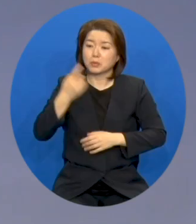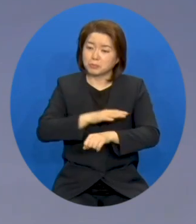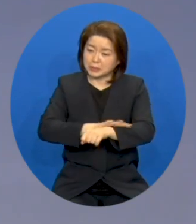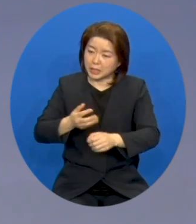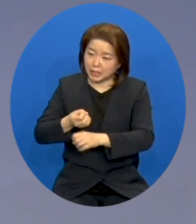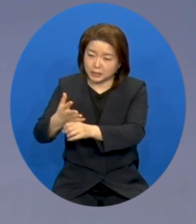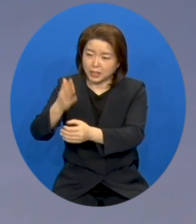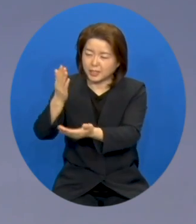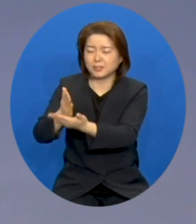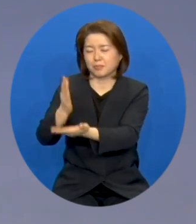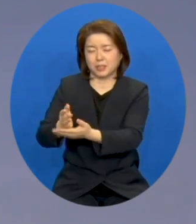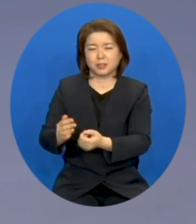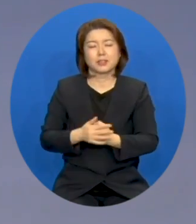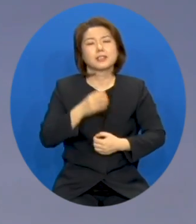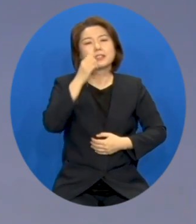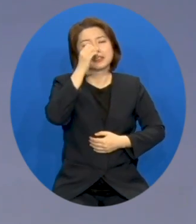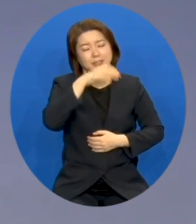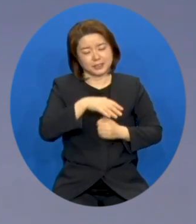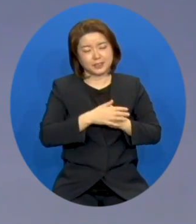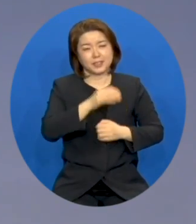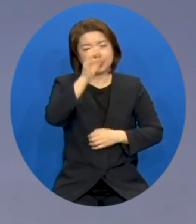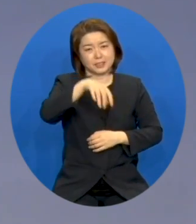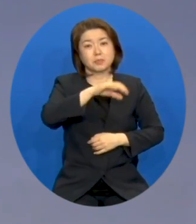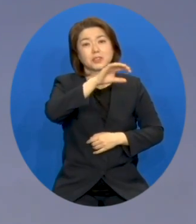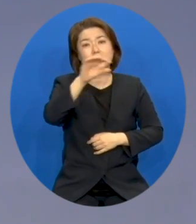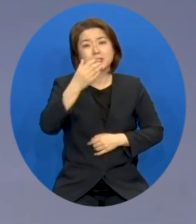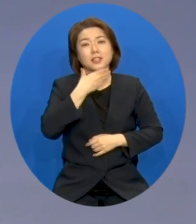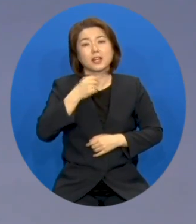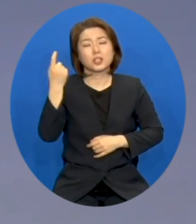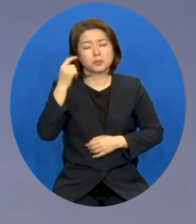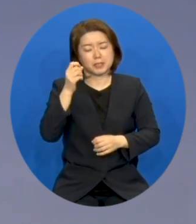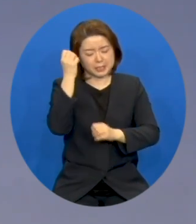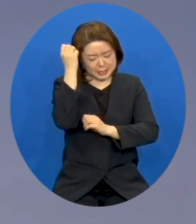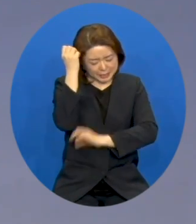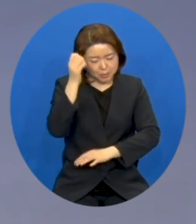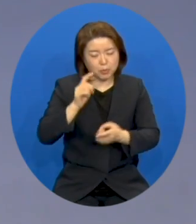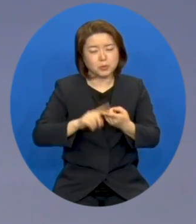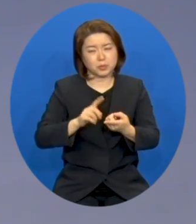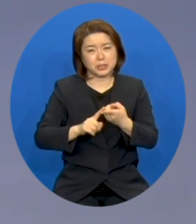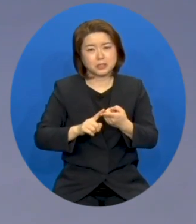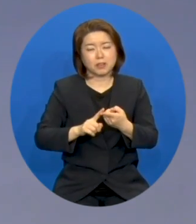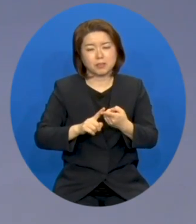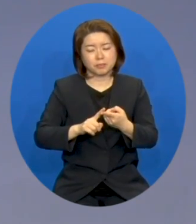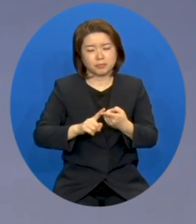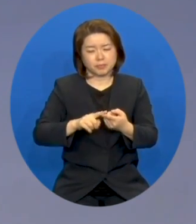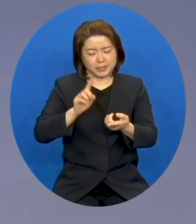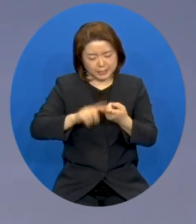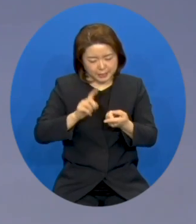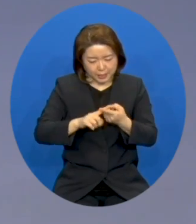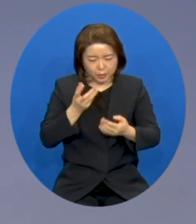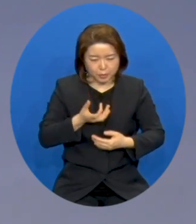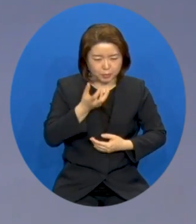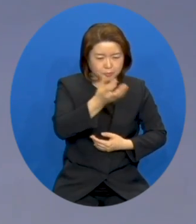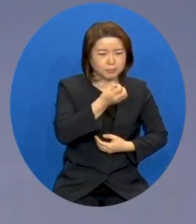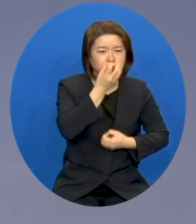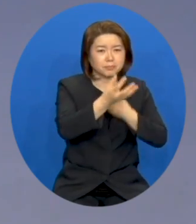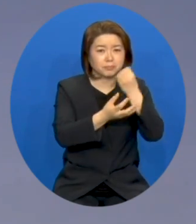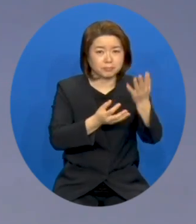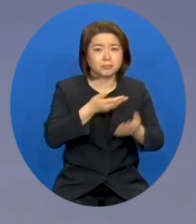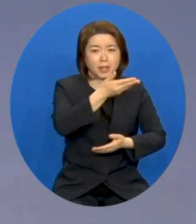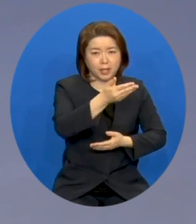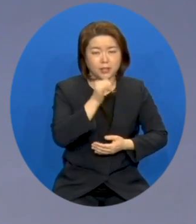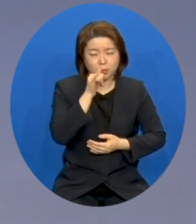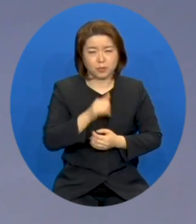하지 마라. 그냥 십자가 복음, 그 원색적인 그 복음 그대로를 전하라. 그래서 사도